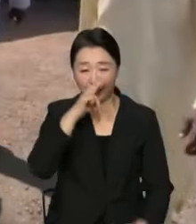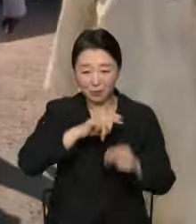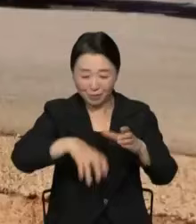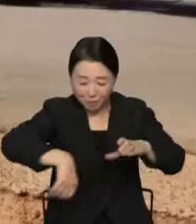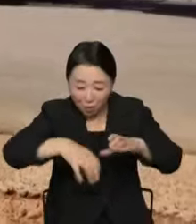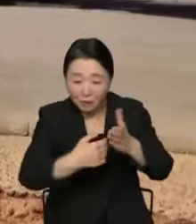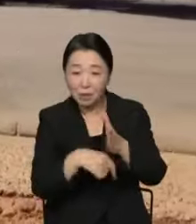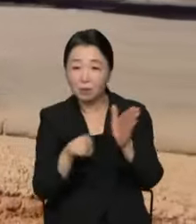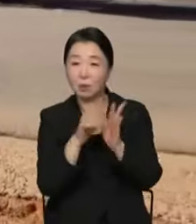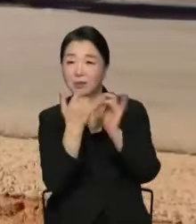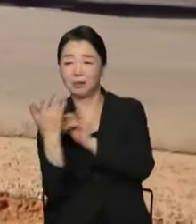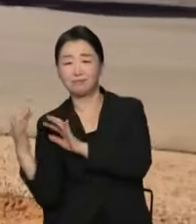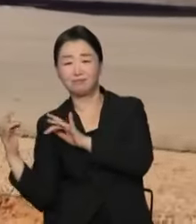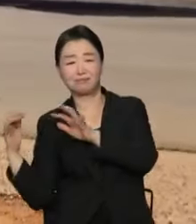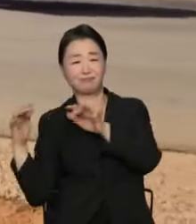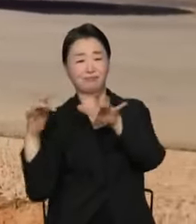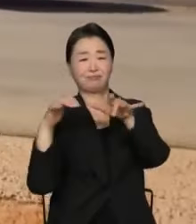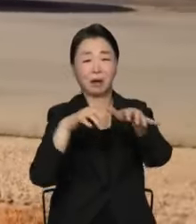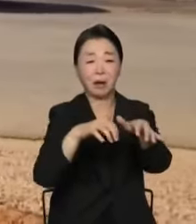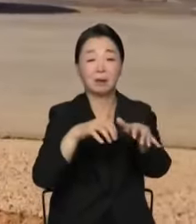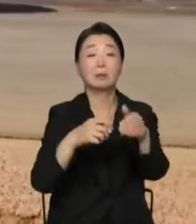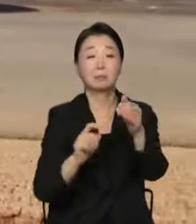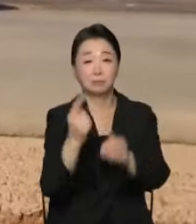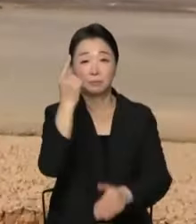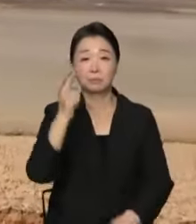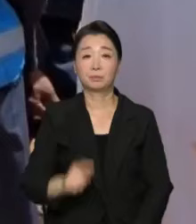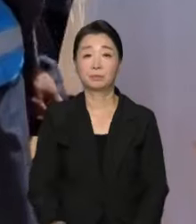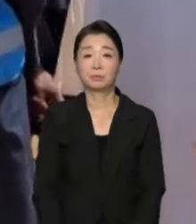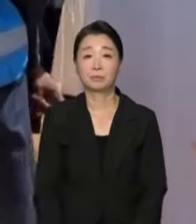퍼내기 위해 인근 주민들이 몰려들었기 때문이었습니다.